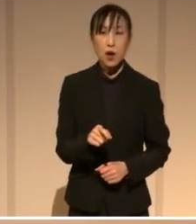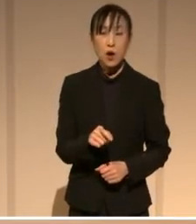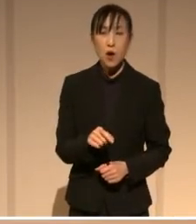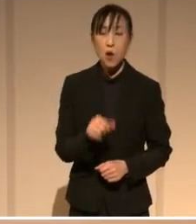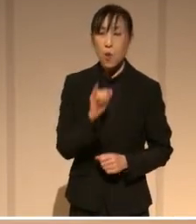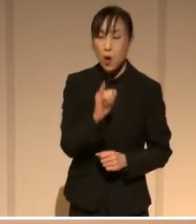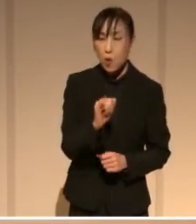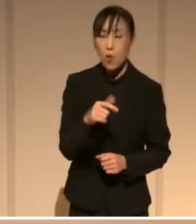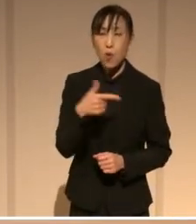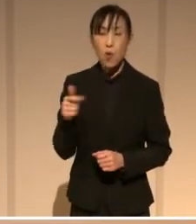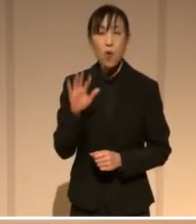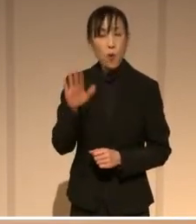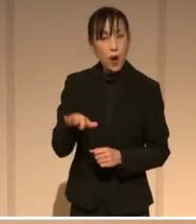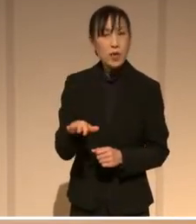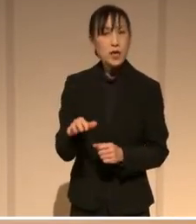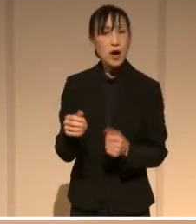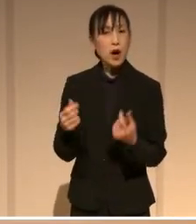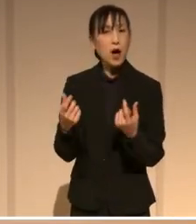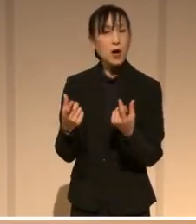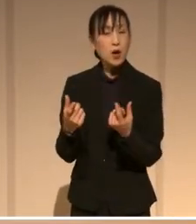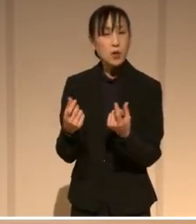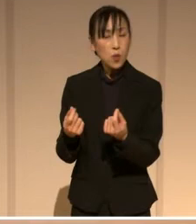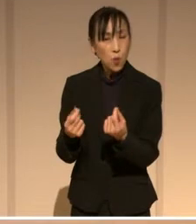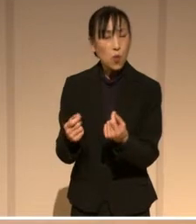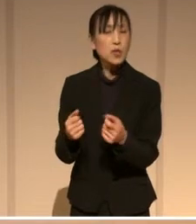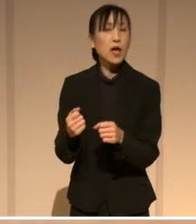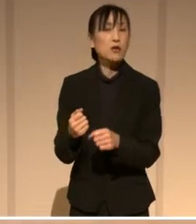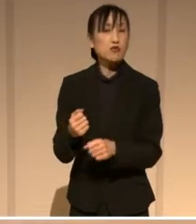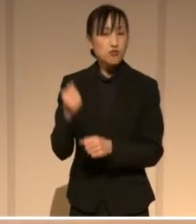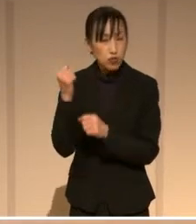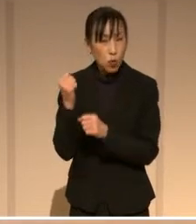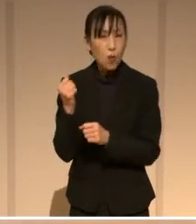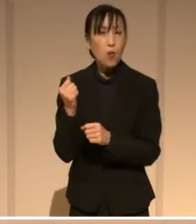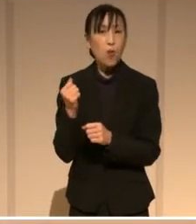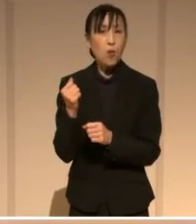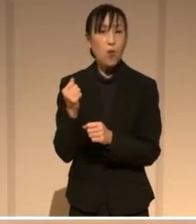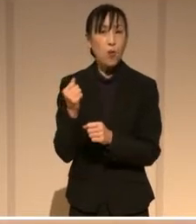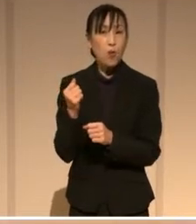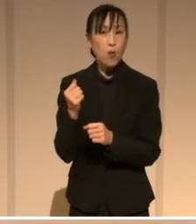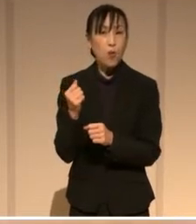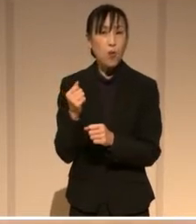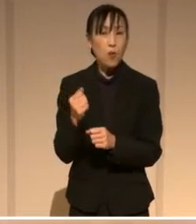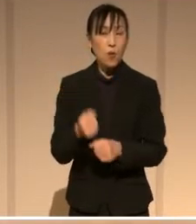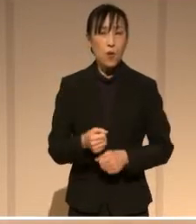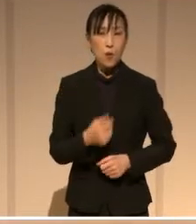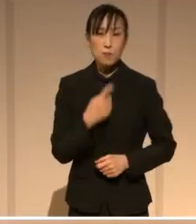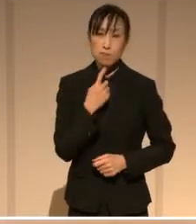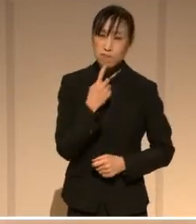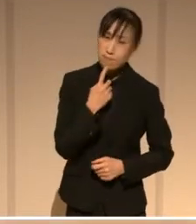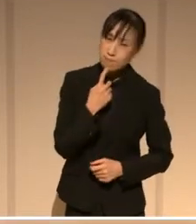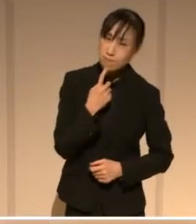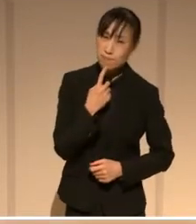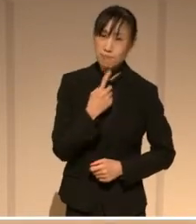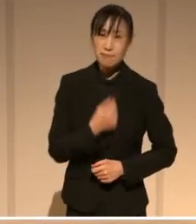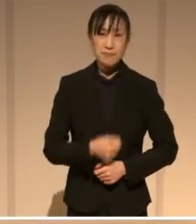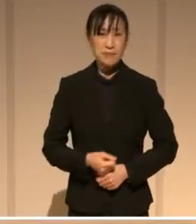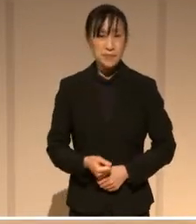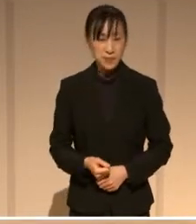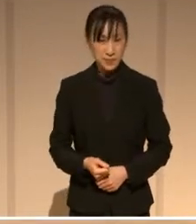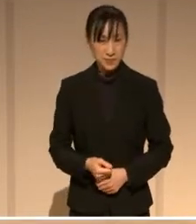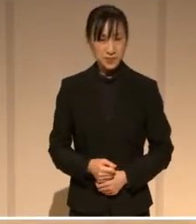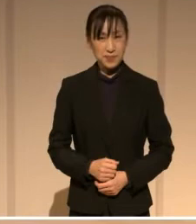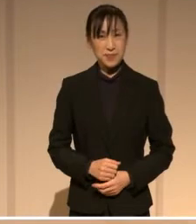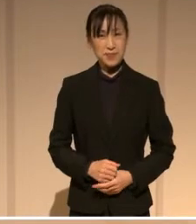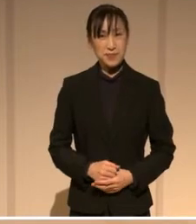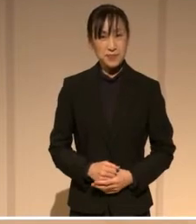同点優勝でもしホーム並べてしまうのは53画優勝って僕ずまあ面白い展開を狙うしか仕方ないです